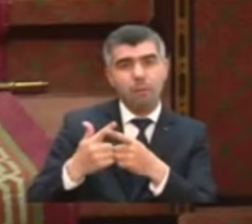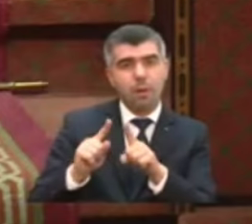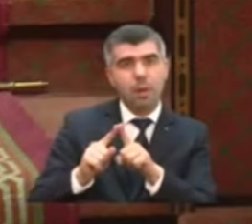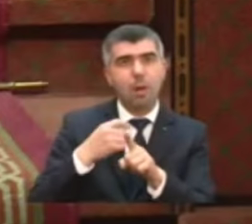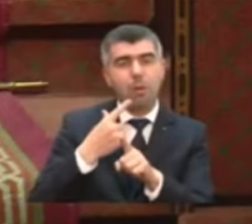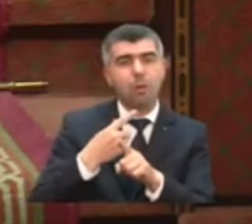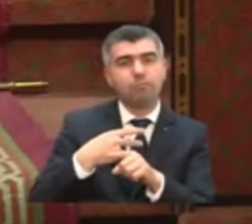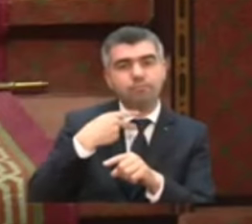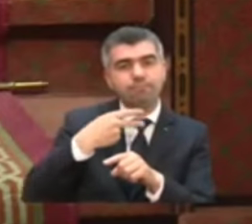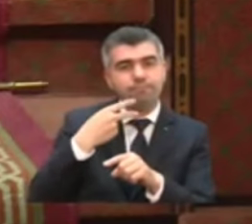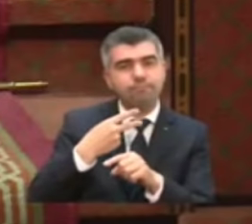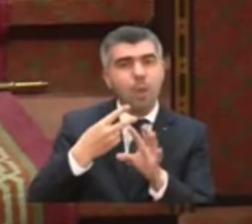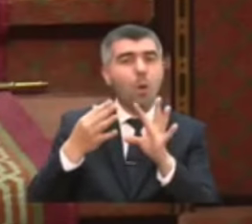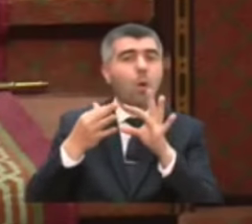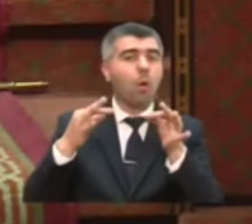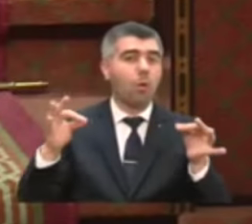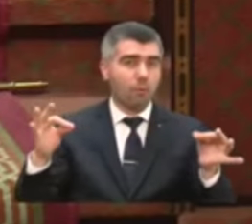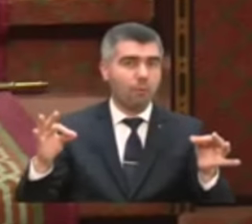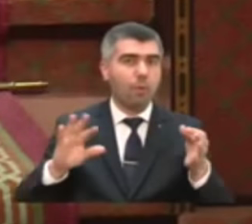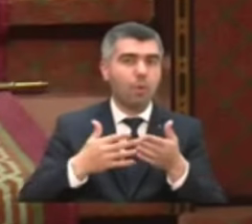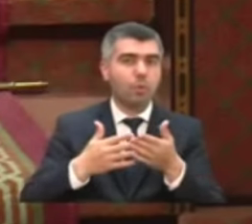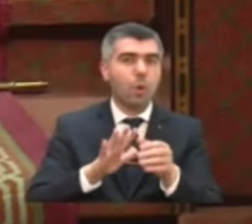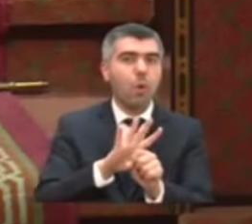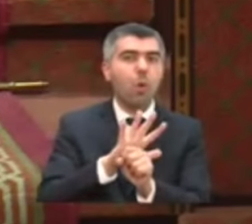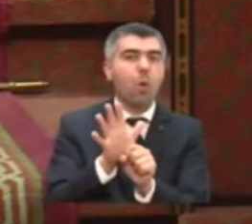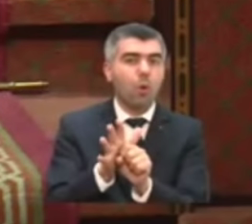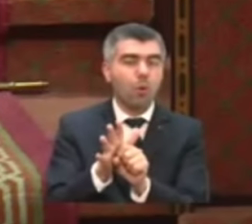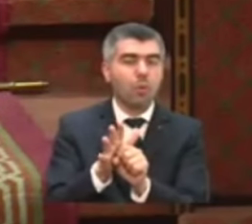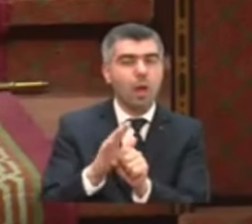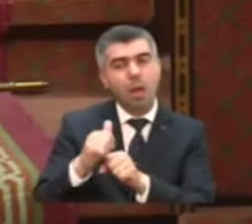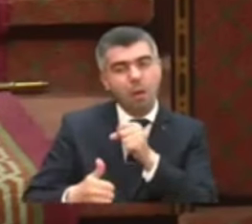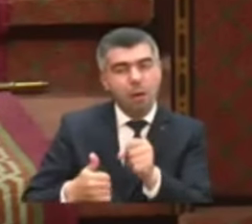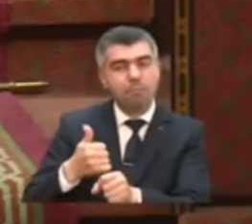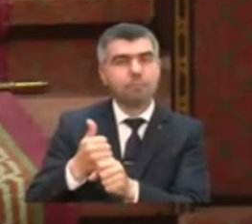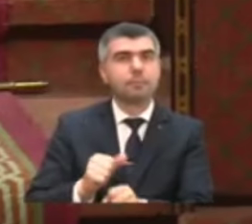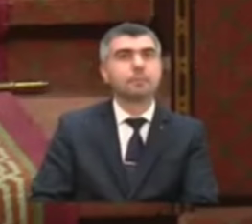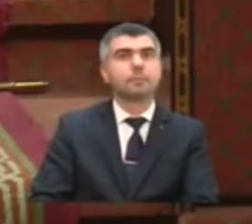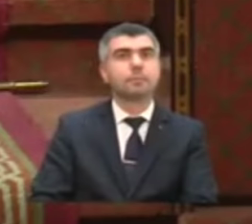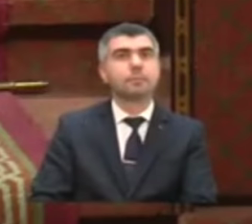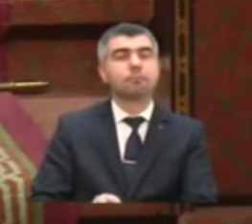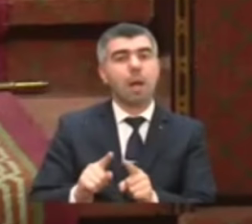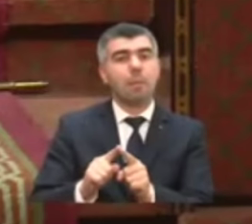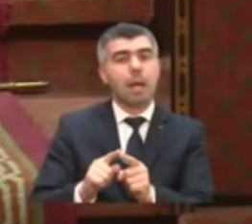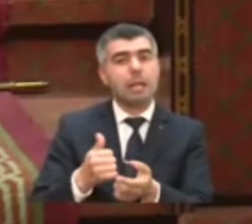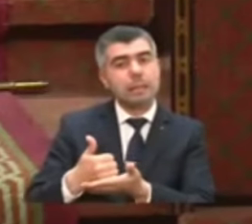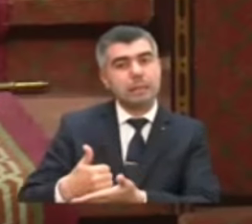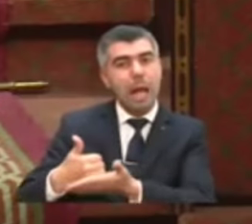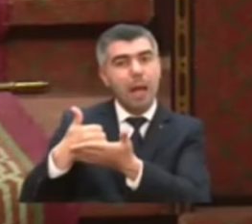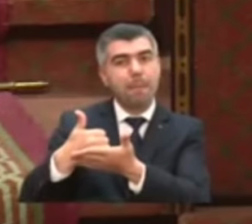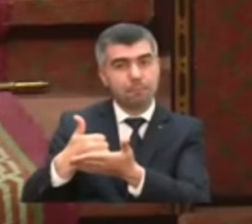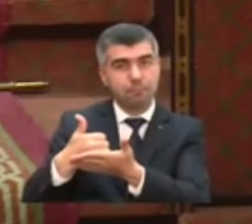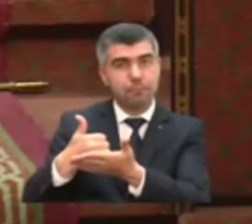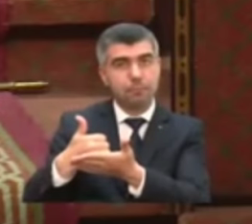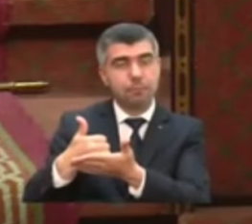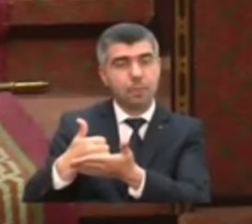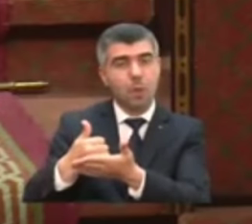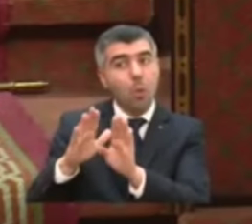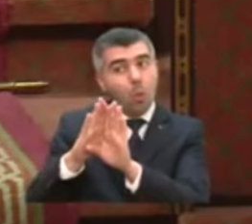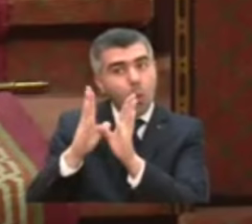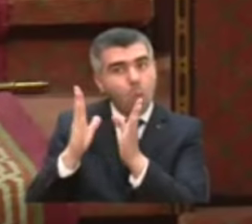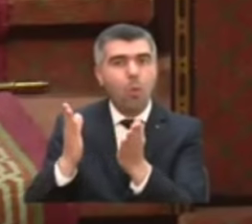ورافقنا الحديث حوله خلال هذه المرحله ديال الجائحه منذ تقريبا سنه. تم دعم واحد العدد ديال، في البدايه تم دعم جميع